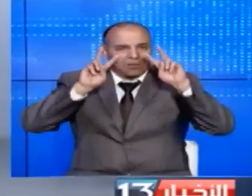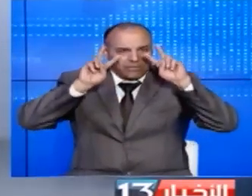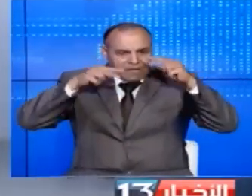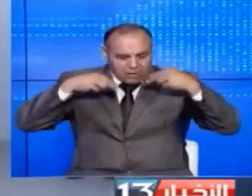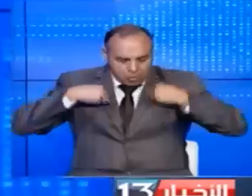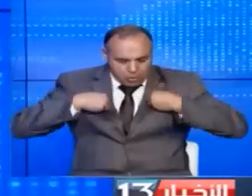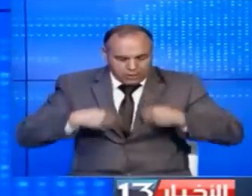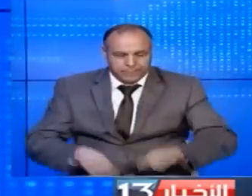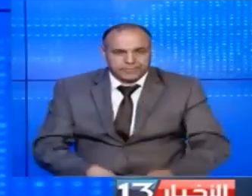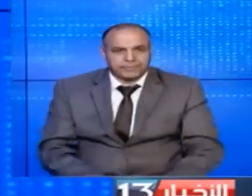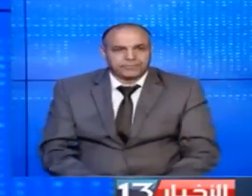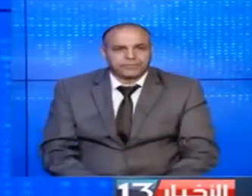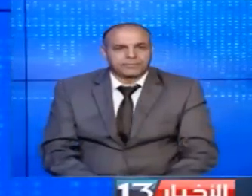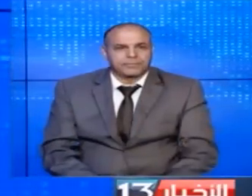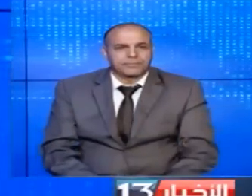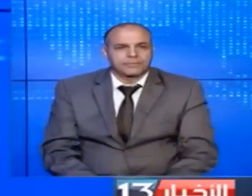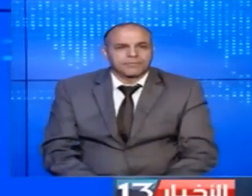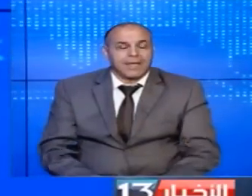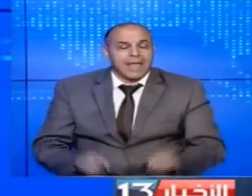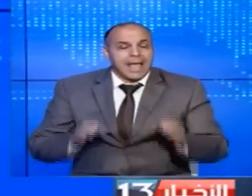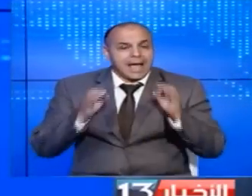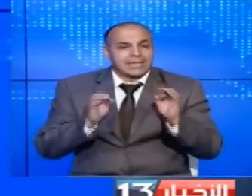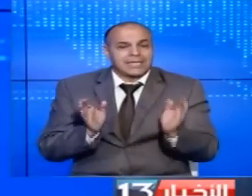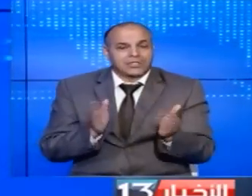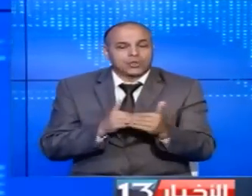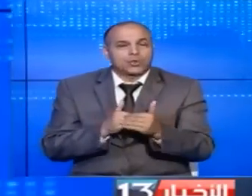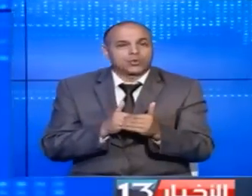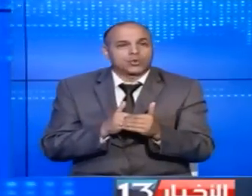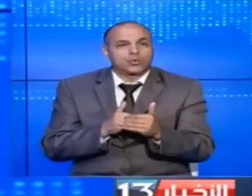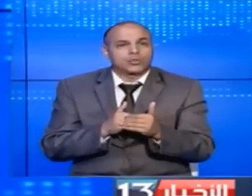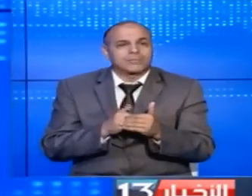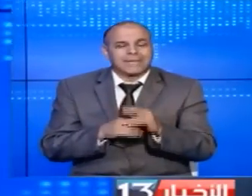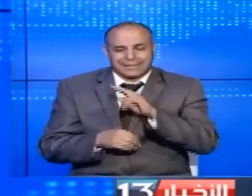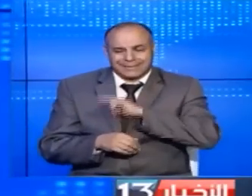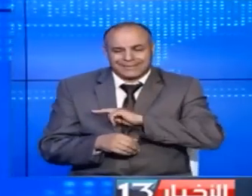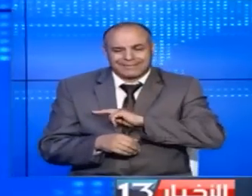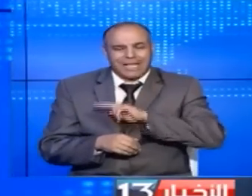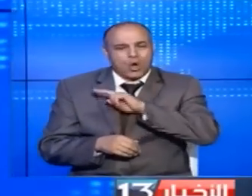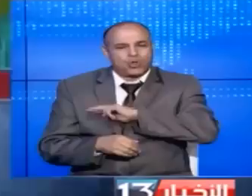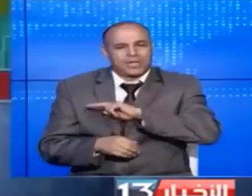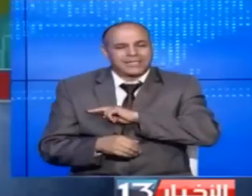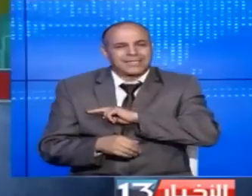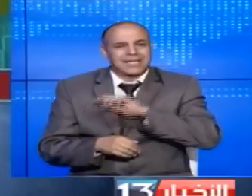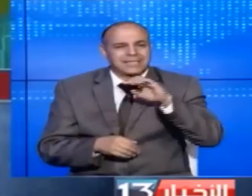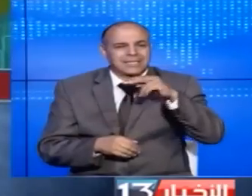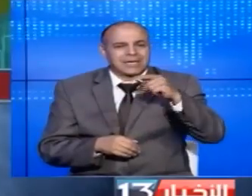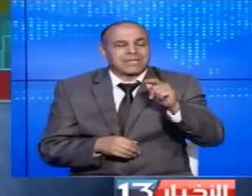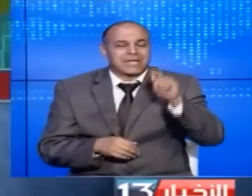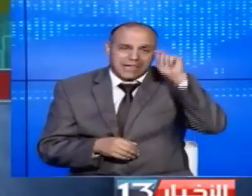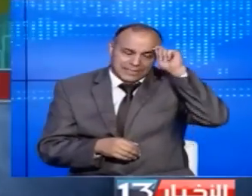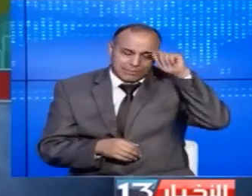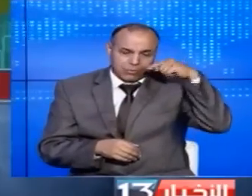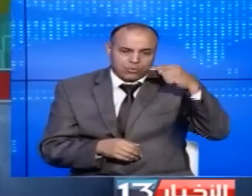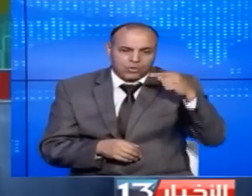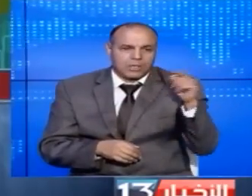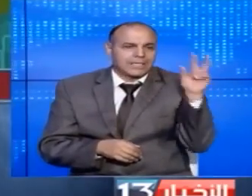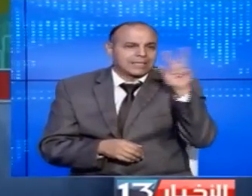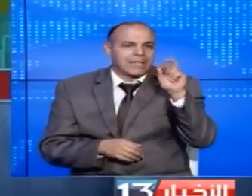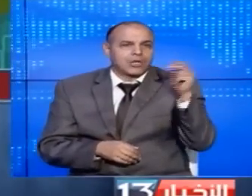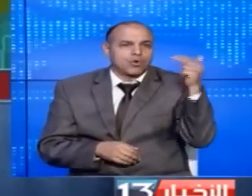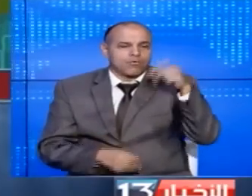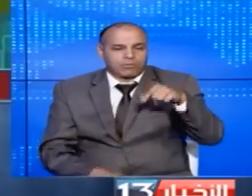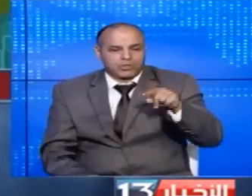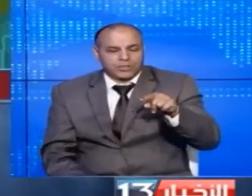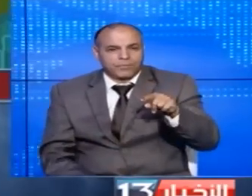روحك. حدد الصندوق الوطني للتقاعد والحيطة الاجتماعية يوم السبت الموافق للثلاثين من